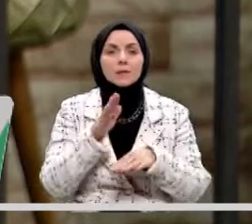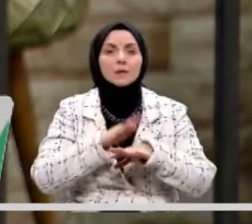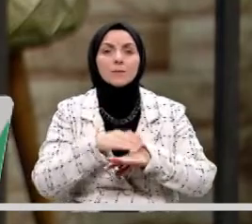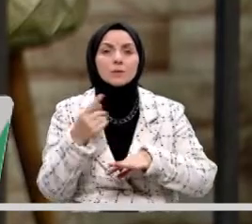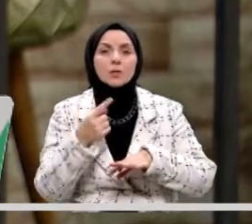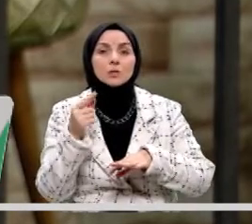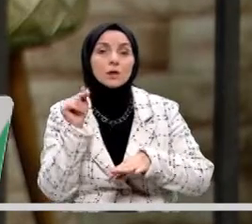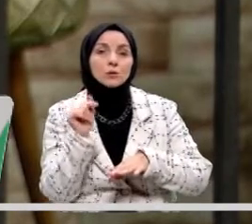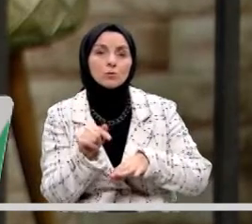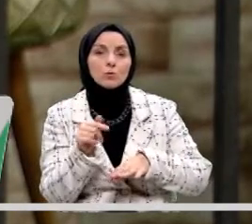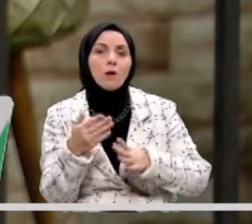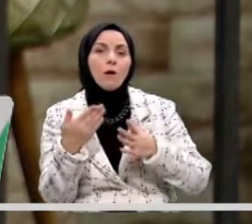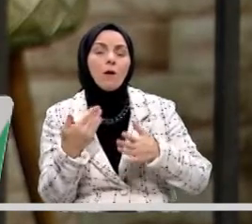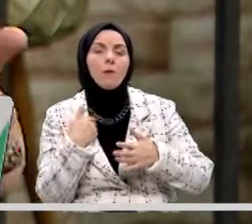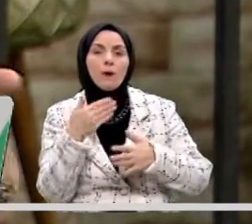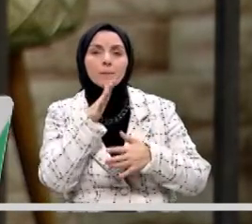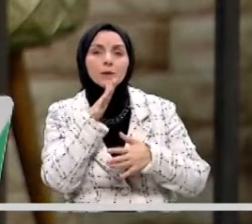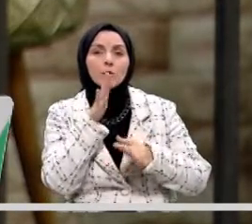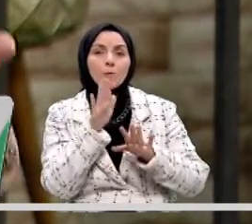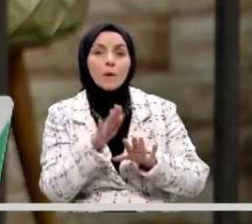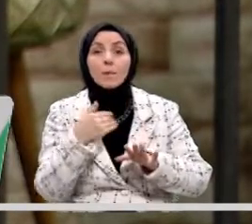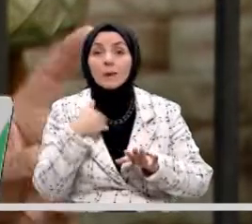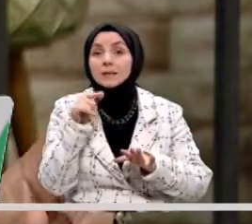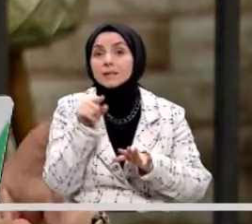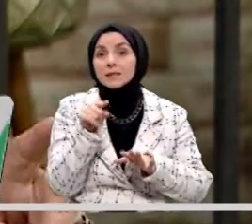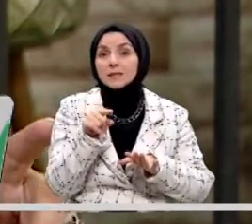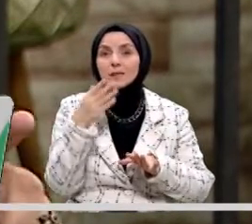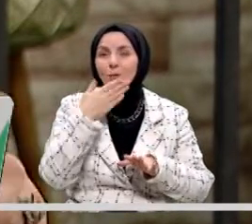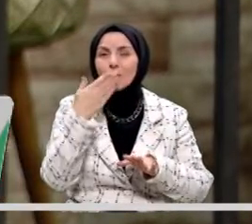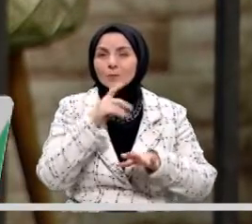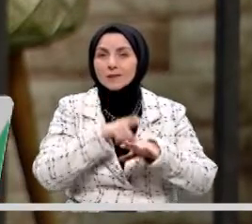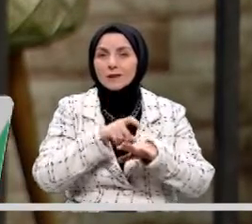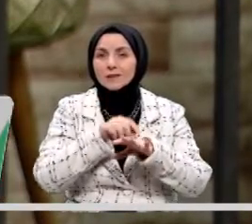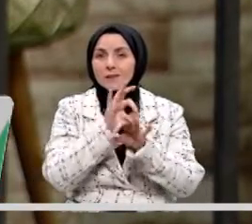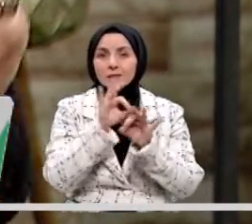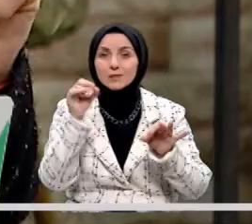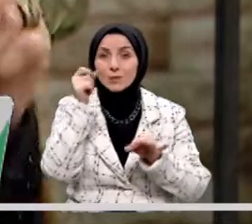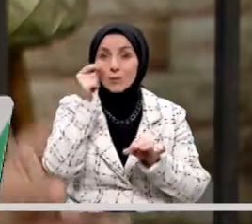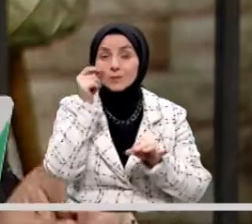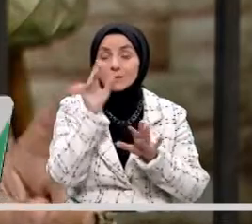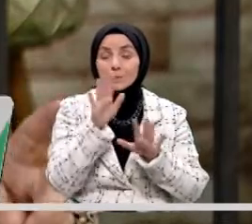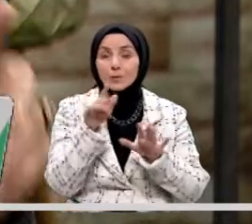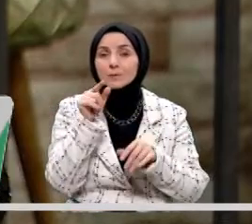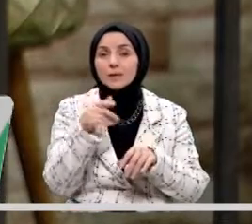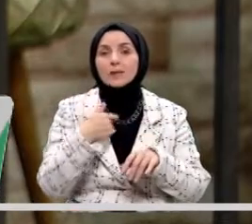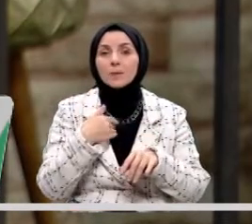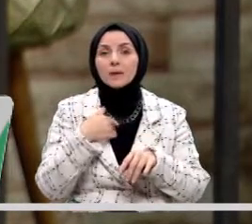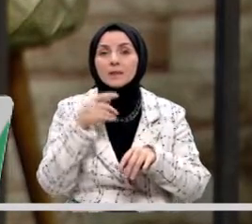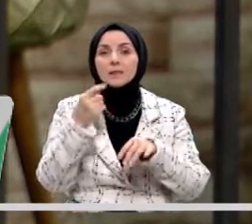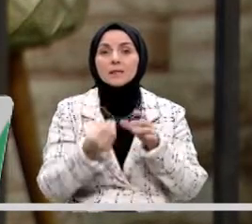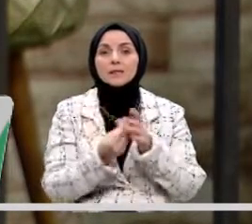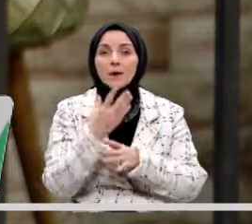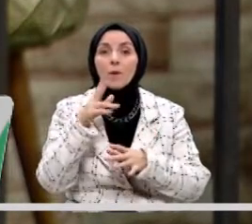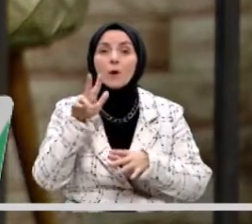ben biliyorum ama ben de seni okul saatlerinde hiç özlemiyorum Sen de beni sakın sabahleyin sekizde üçte özleme